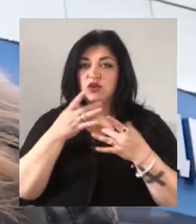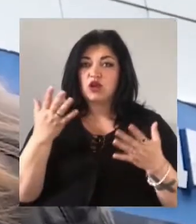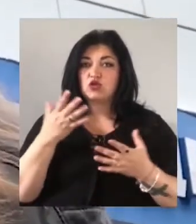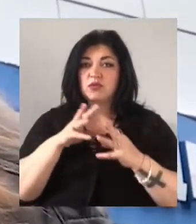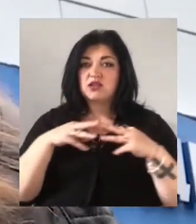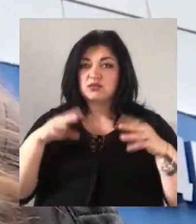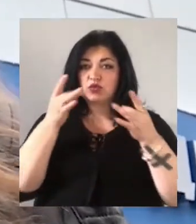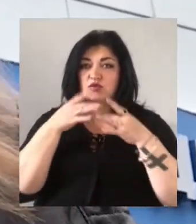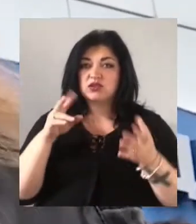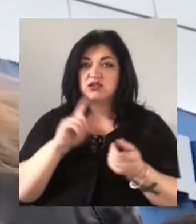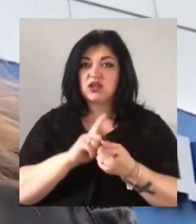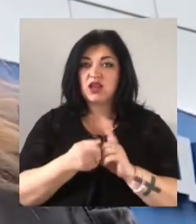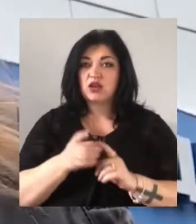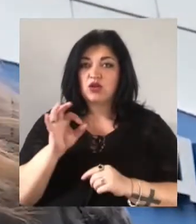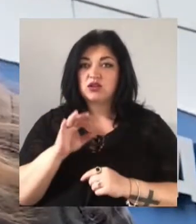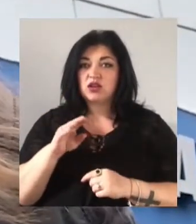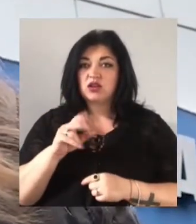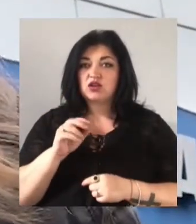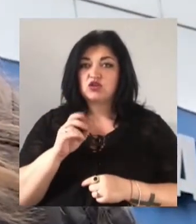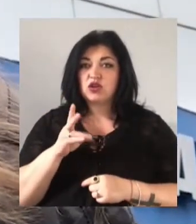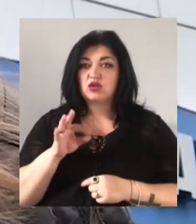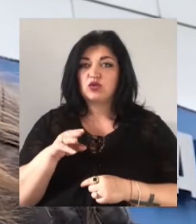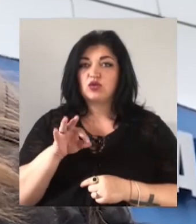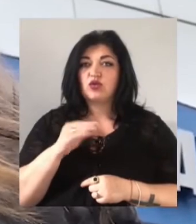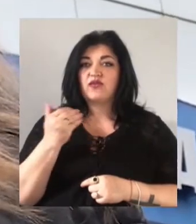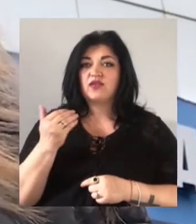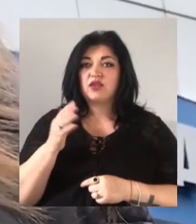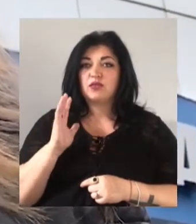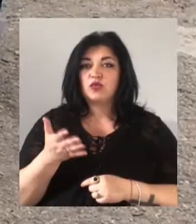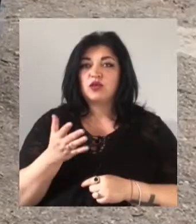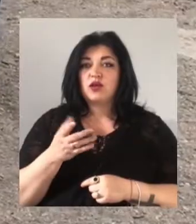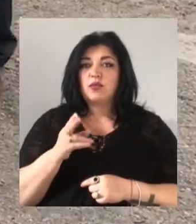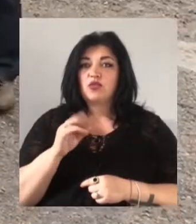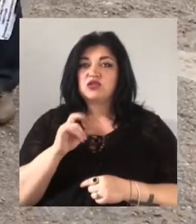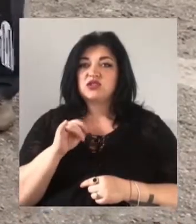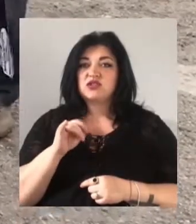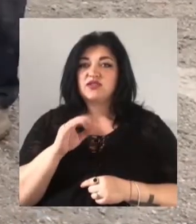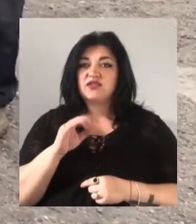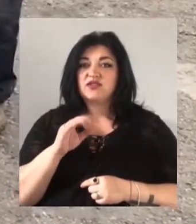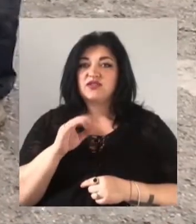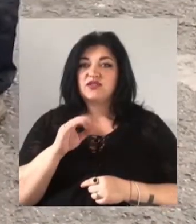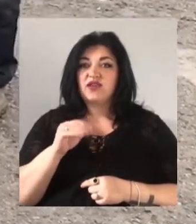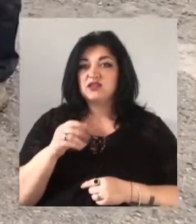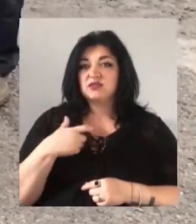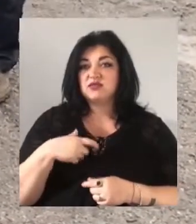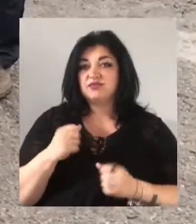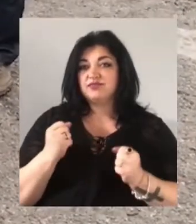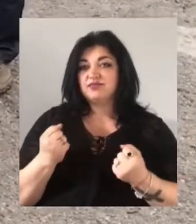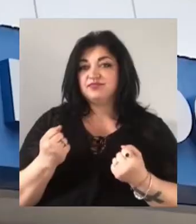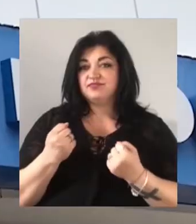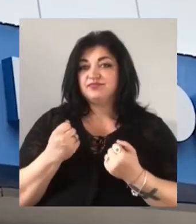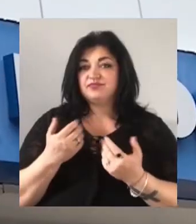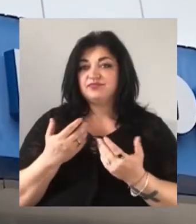стане Олександр Ткаченко, то він буде позиватися сам до себе. До мітингувальників вийшов чинний керівник